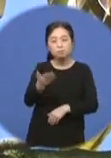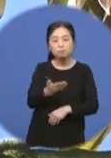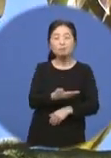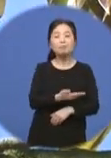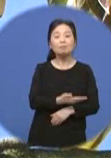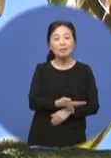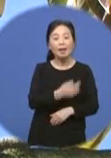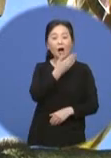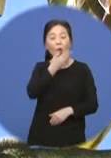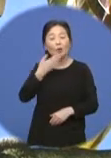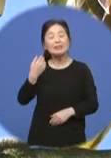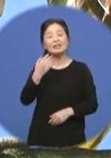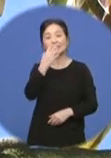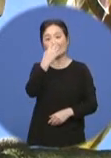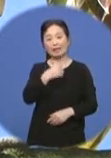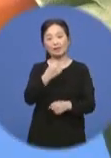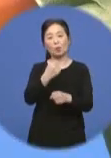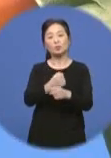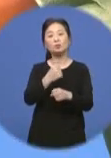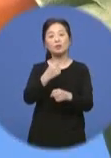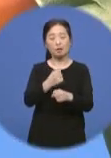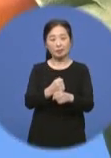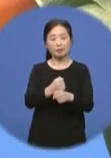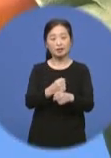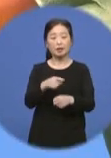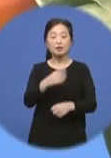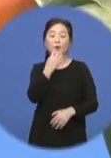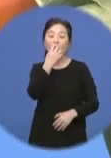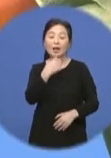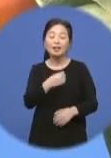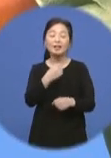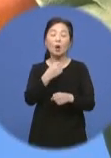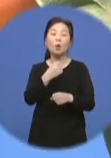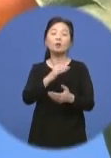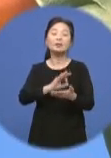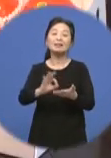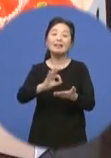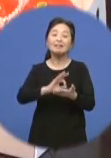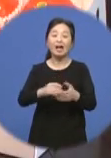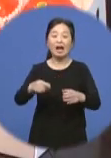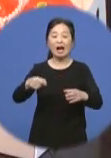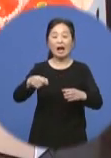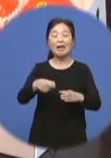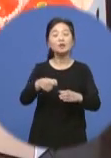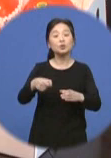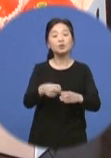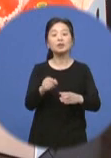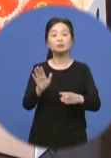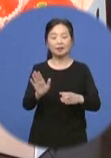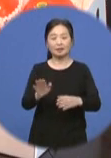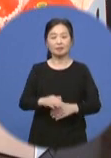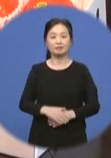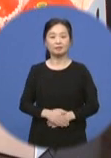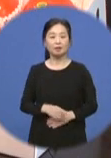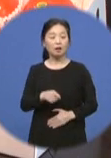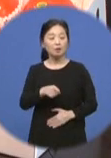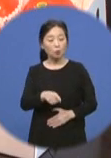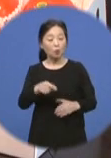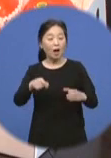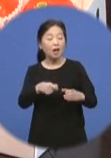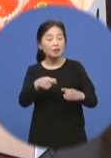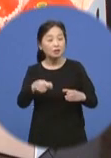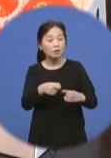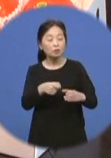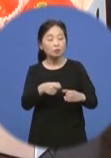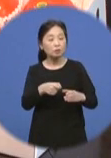。その柿を使ったアイスになっています。 この柿アイスを開発しようと思ったきっか